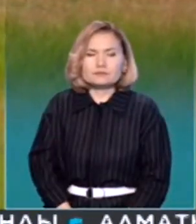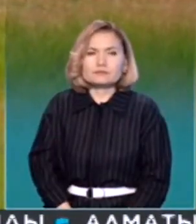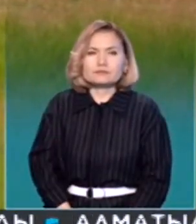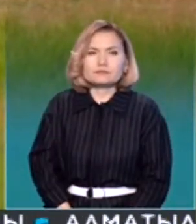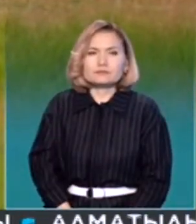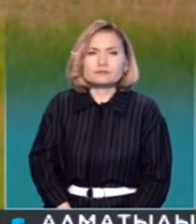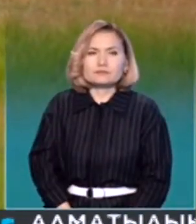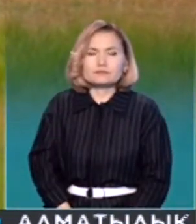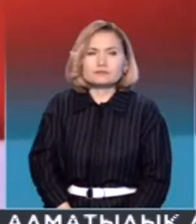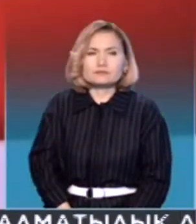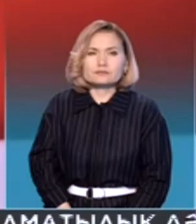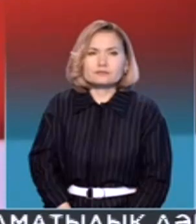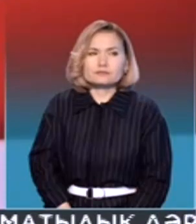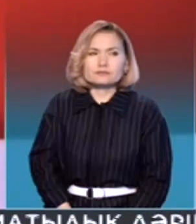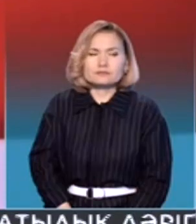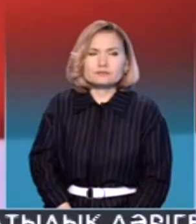облысы.